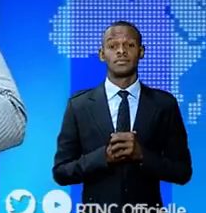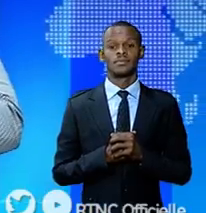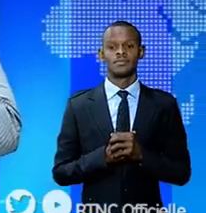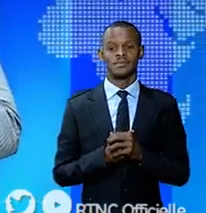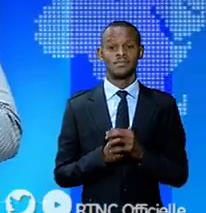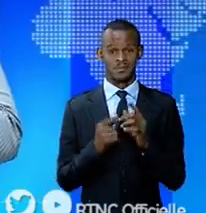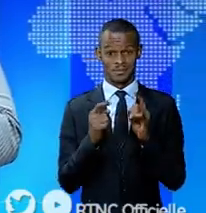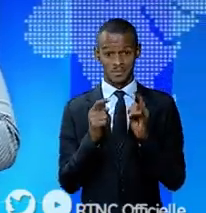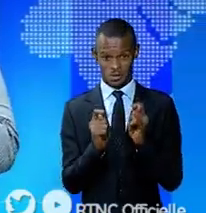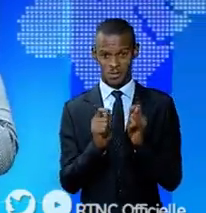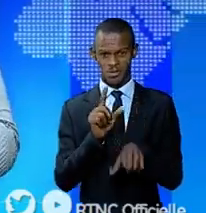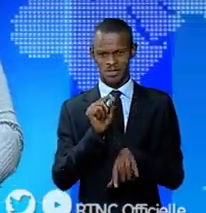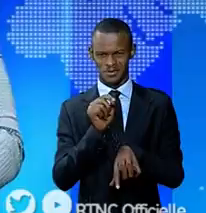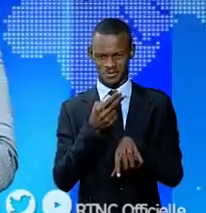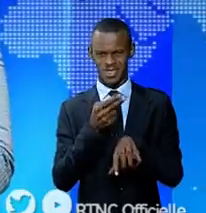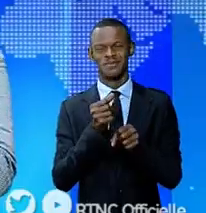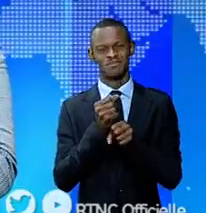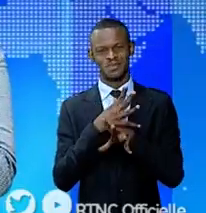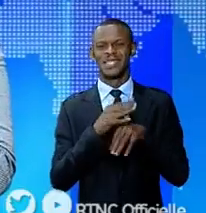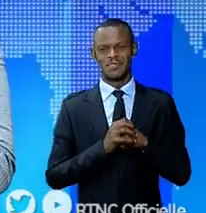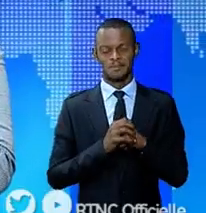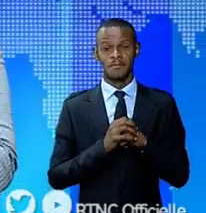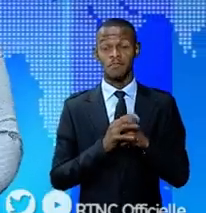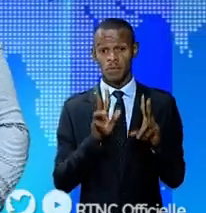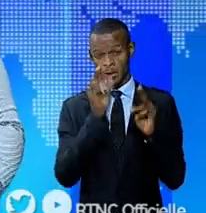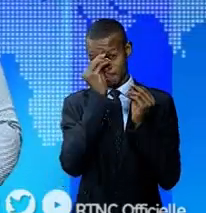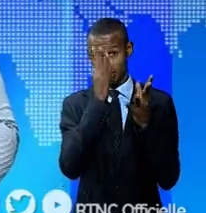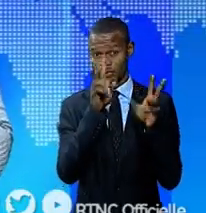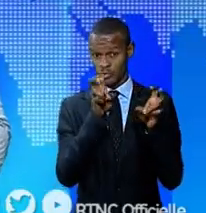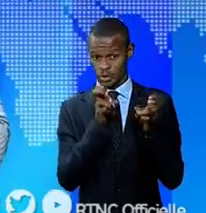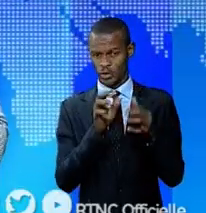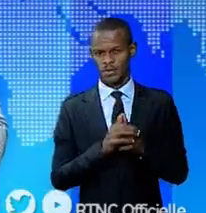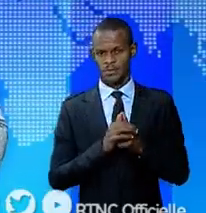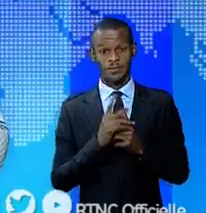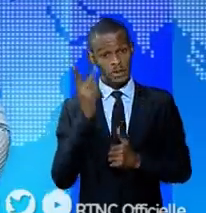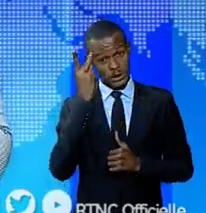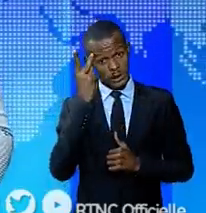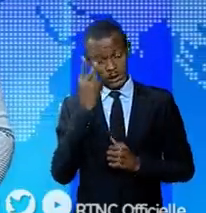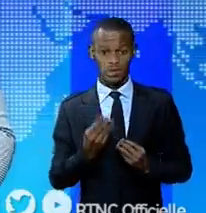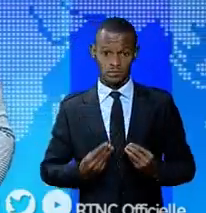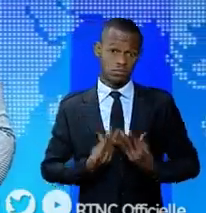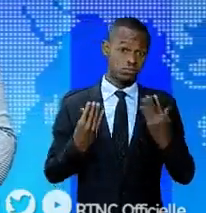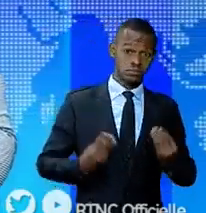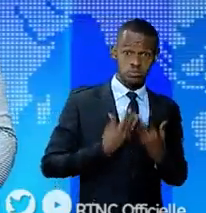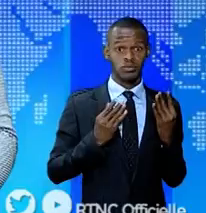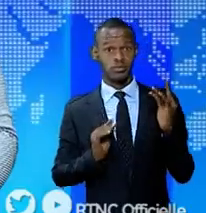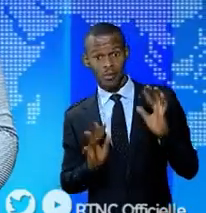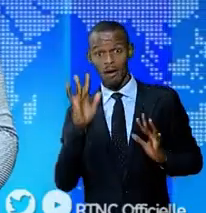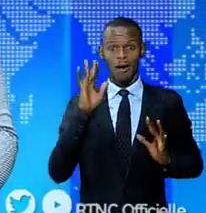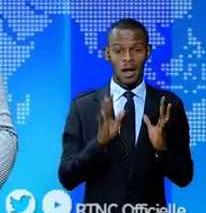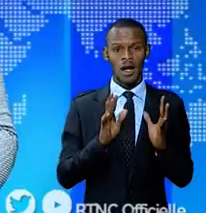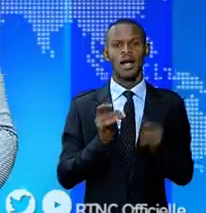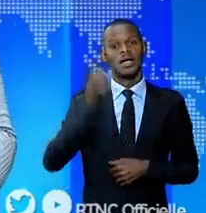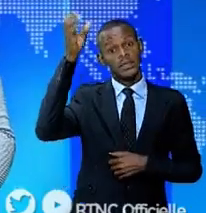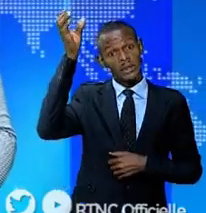Il est 20h, c'est l'heure de votre journal à la une de cette édition magazine. Kinshasa en effervescence ce dimanche avec le début de la publication